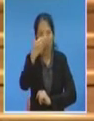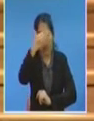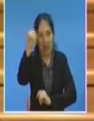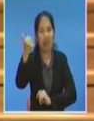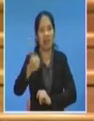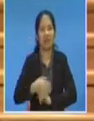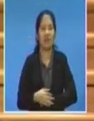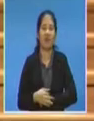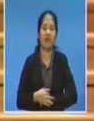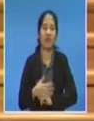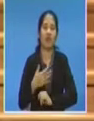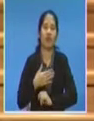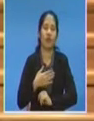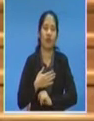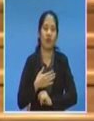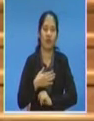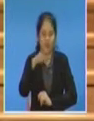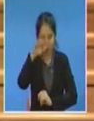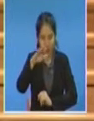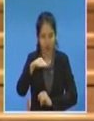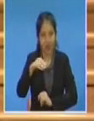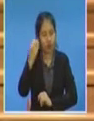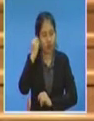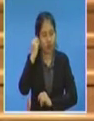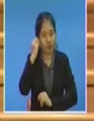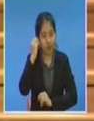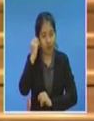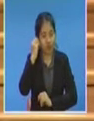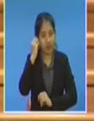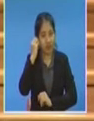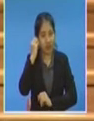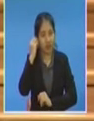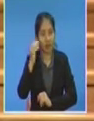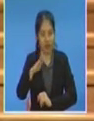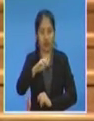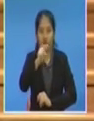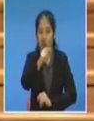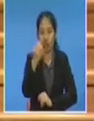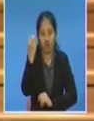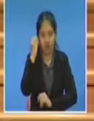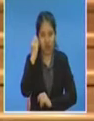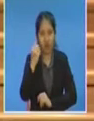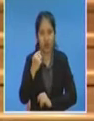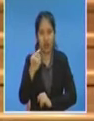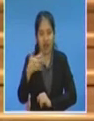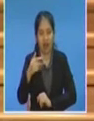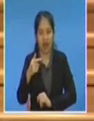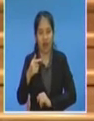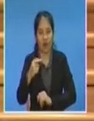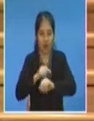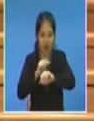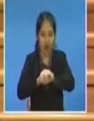งผมบอกว่าทางนี้เอางี้ไหมล่ะเอาเบอร์โทรศัพท์มาแล้วเดี๋ยวผมโทรเตือนเวลาจะกินจำเบอร์โทรศัพท์ไม่ได้จ